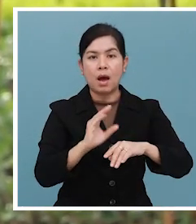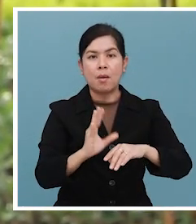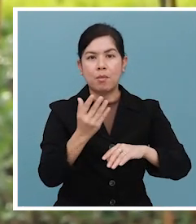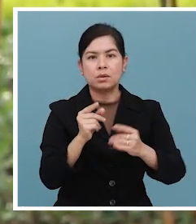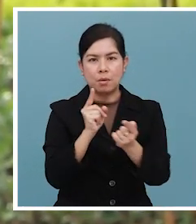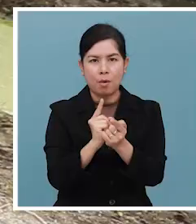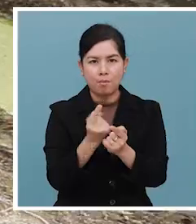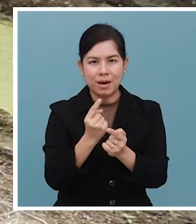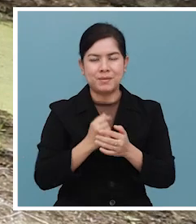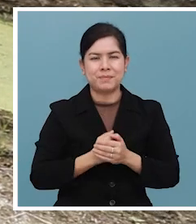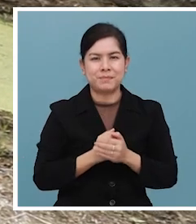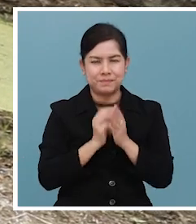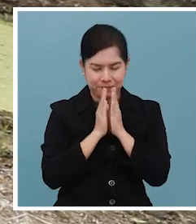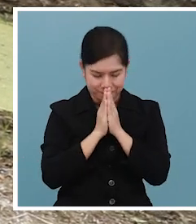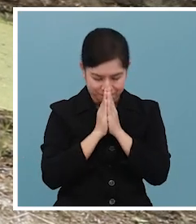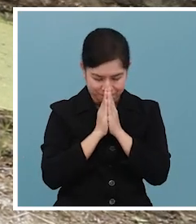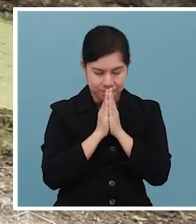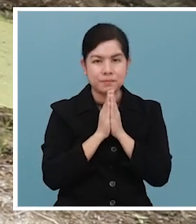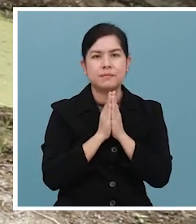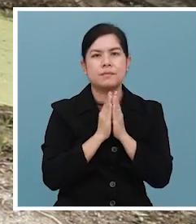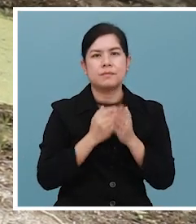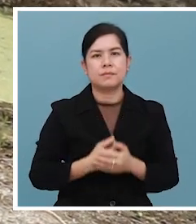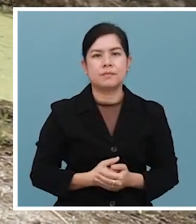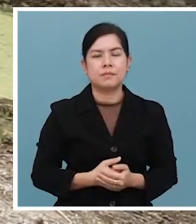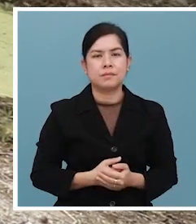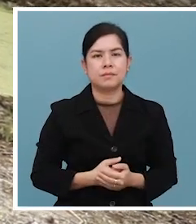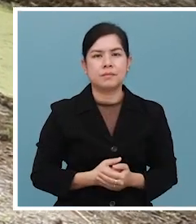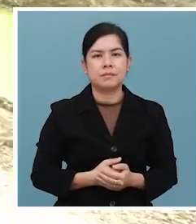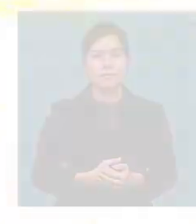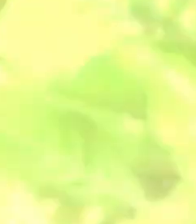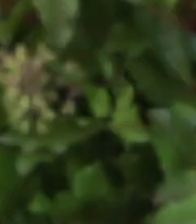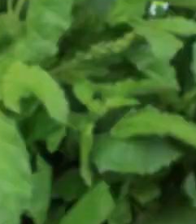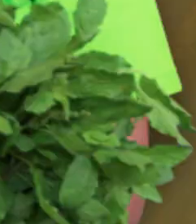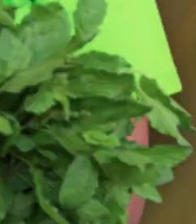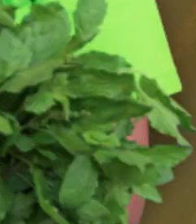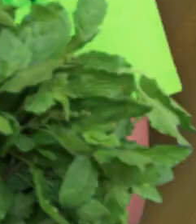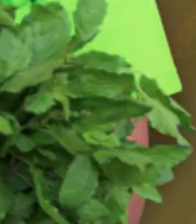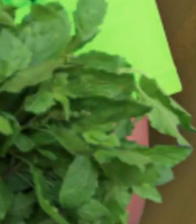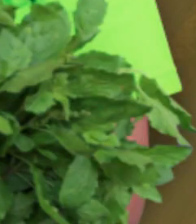จะหมดนะครับเดี๋ยวได้คุยกันต่อนะขอบคุณนะครับพี่จุ๋มครับ ขอบคุณครับ สวัสดีครับท่านผู้ชมครับ